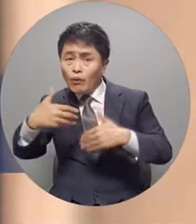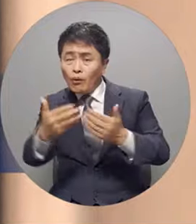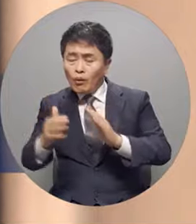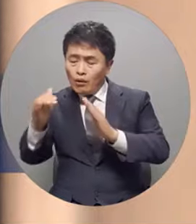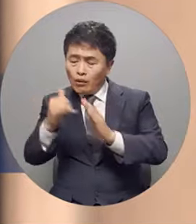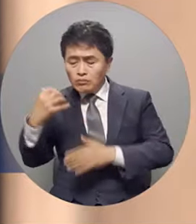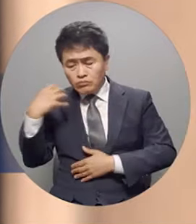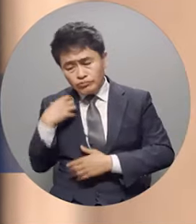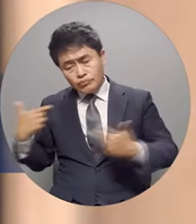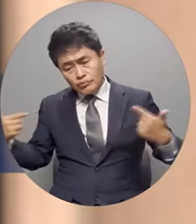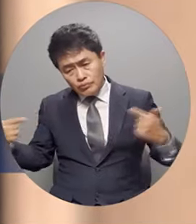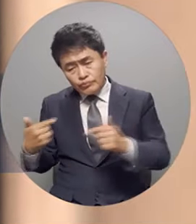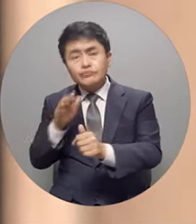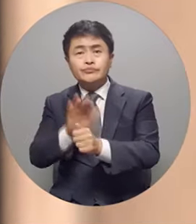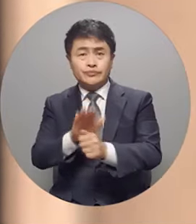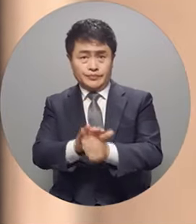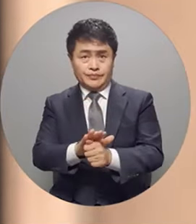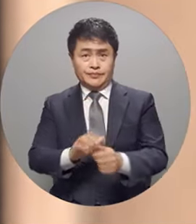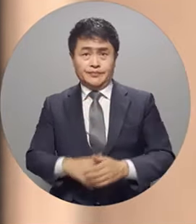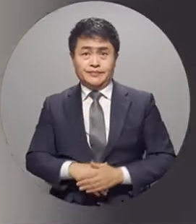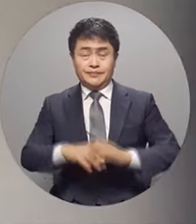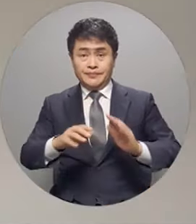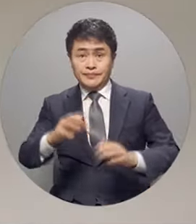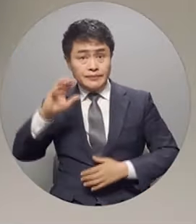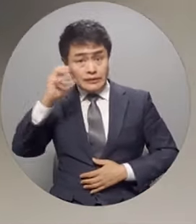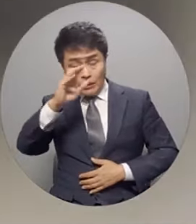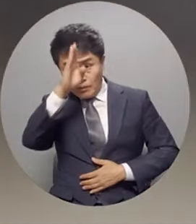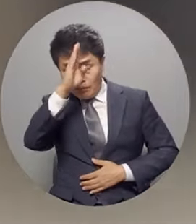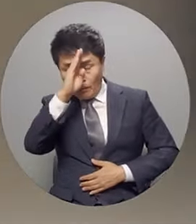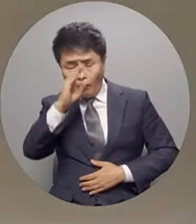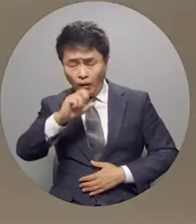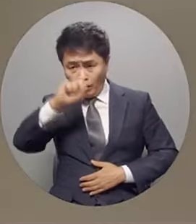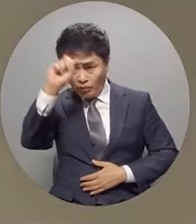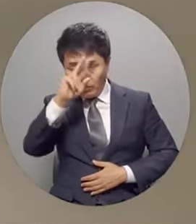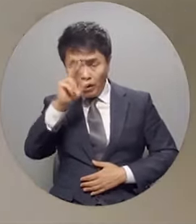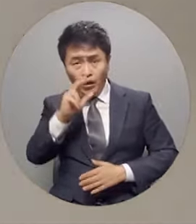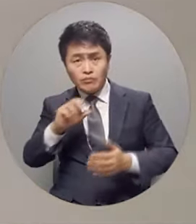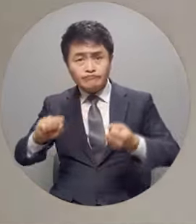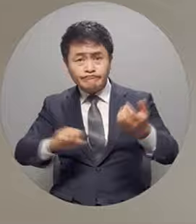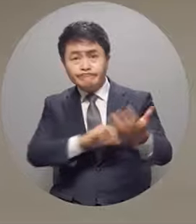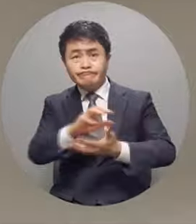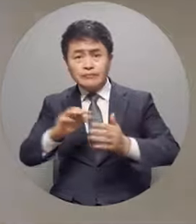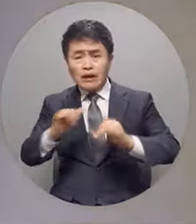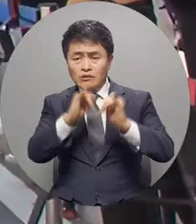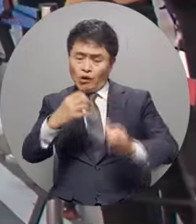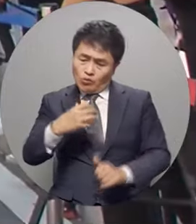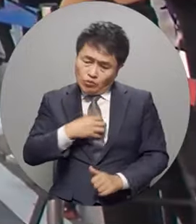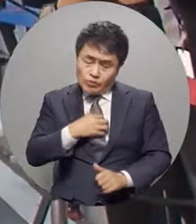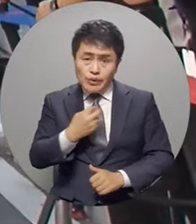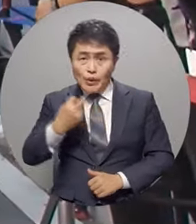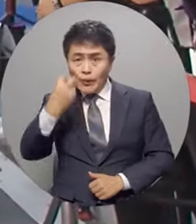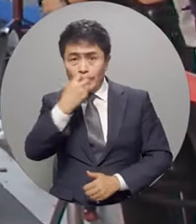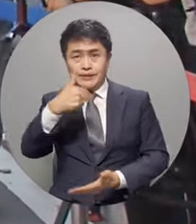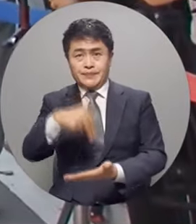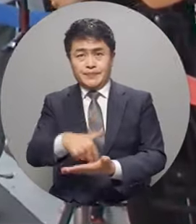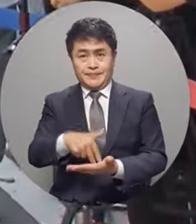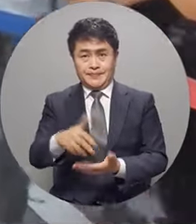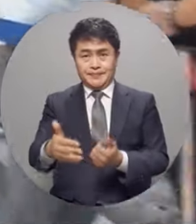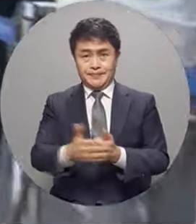부담을 덜어 주고 있고요 정신질환자들의 우발적 강력 사건 같은 사회적 위기를 관리하는 차원에서라도